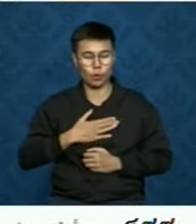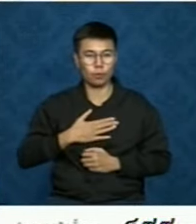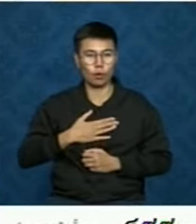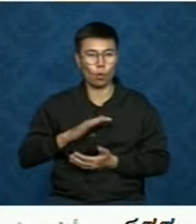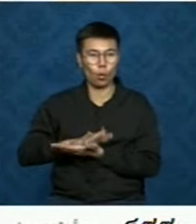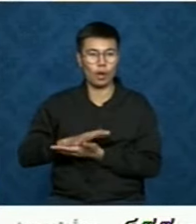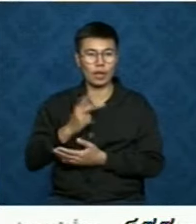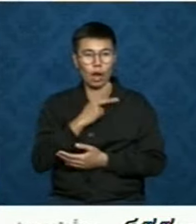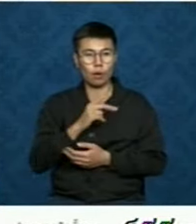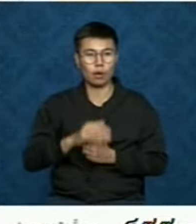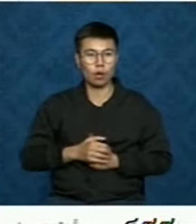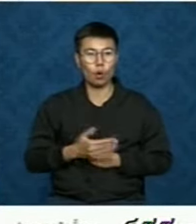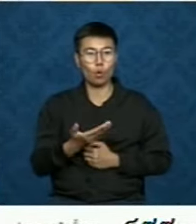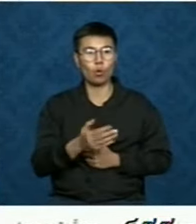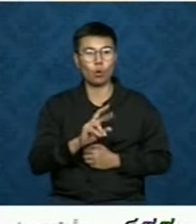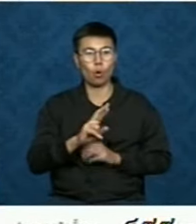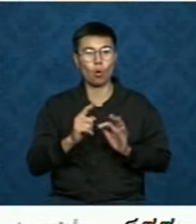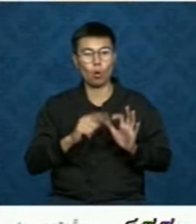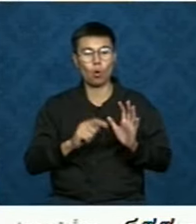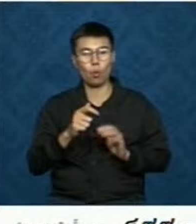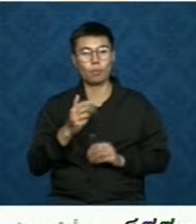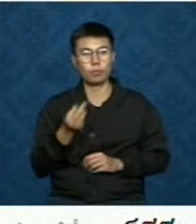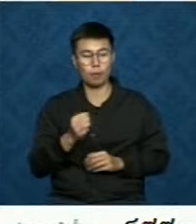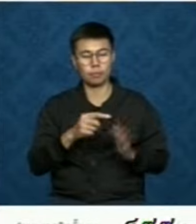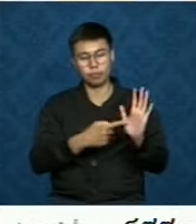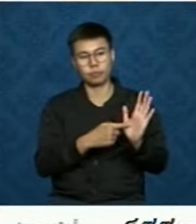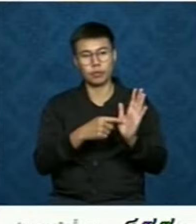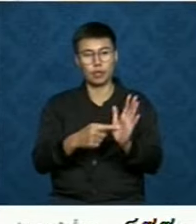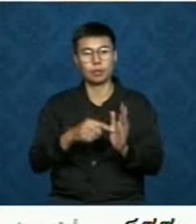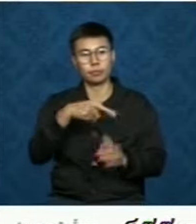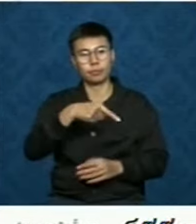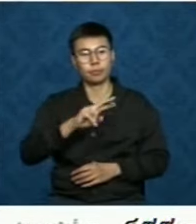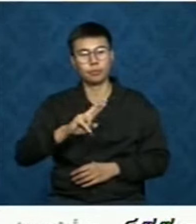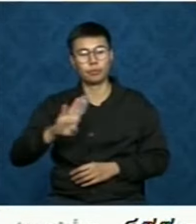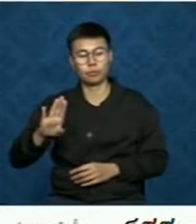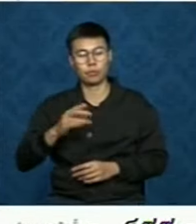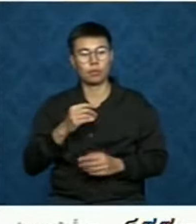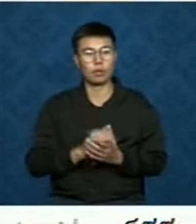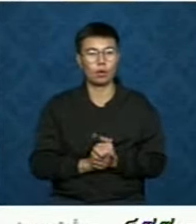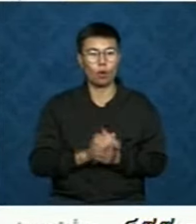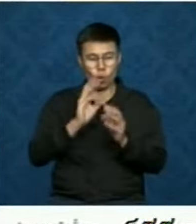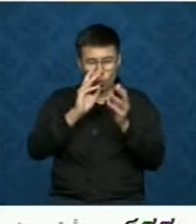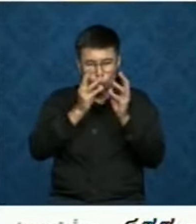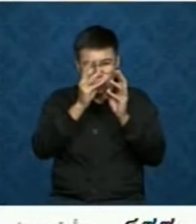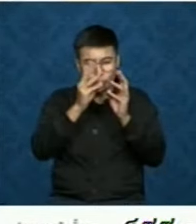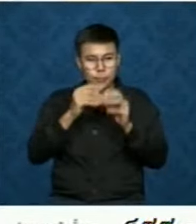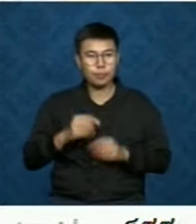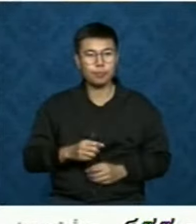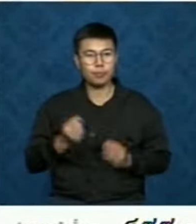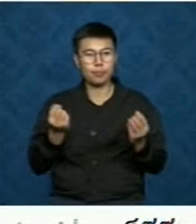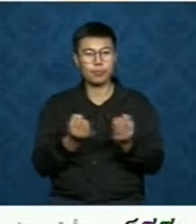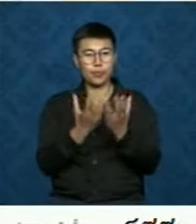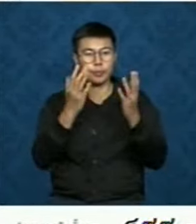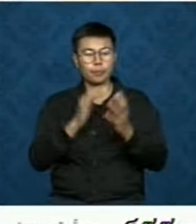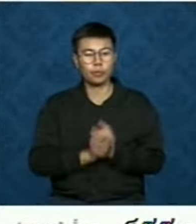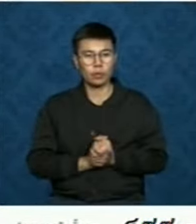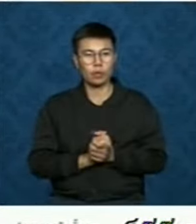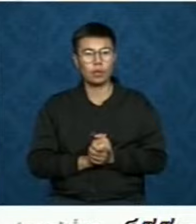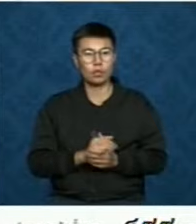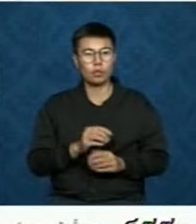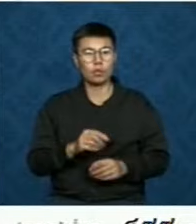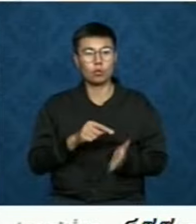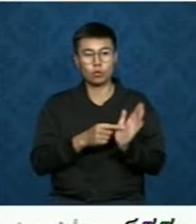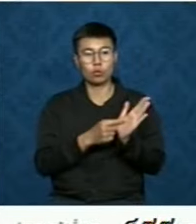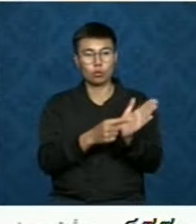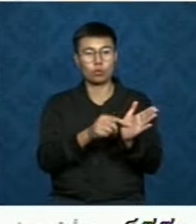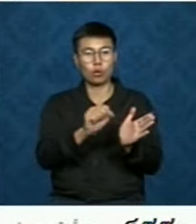โดยคุณร่มธรรขำนุรักษ์แล้วก็ร่างพรบที่เราเรียกกันย่อๆว่าฝุ่นพิษและการจัดการมลพิษข้ามพรหมแดนที่เสนอ